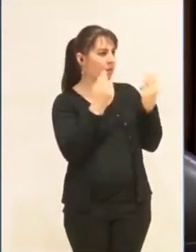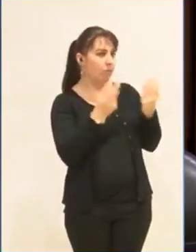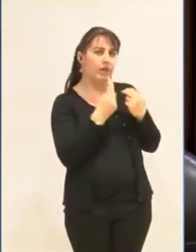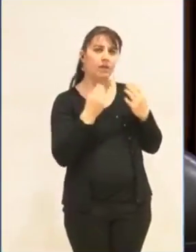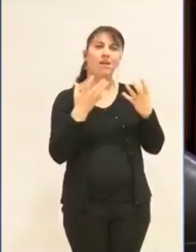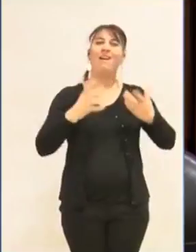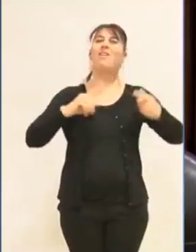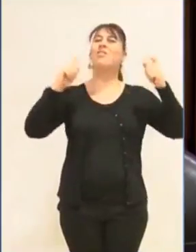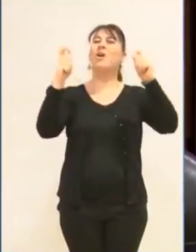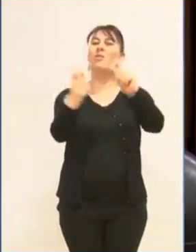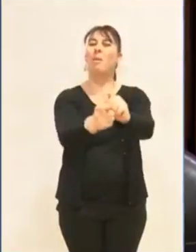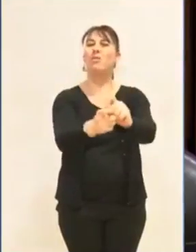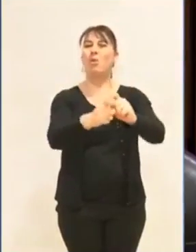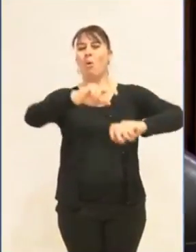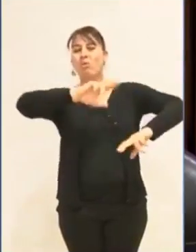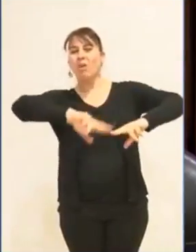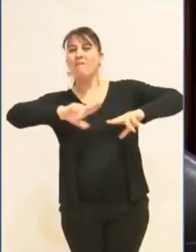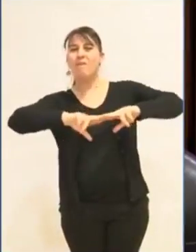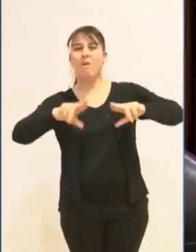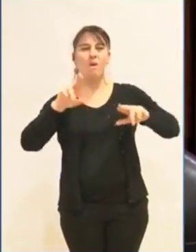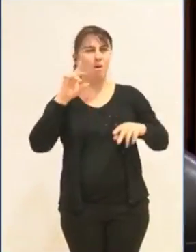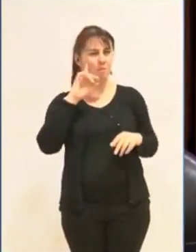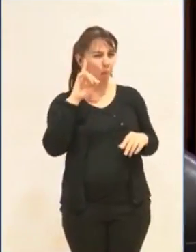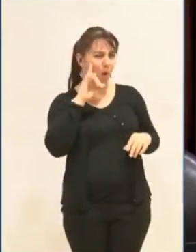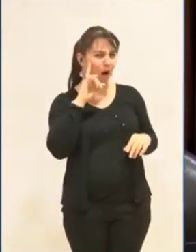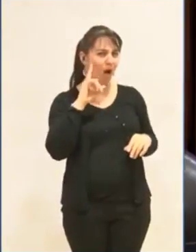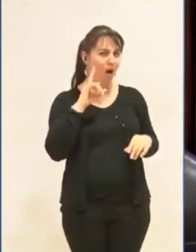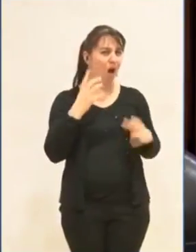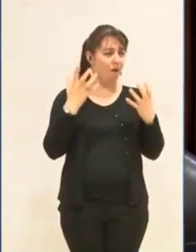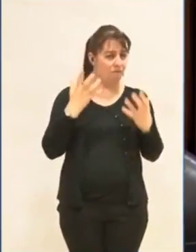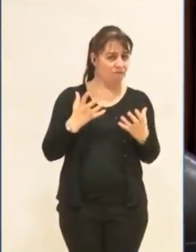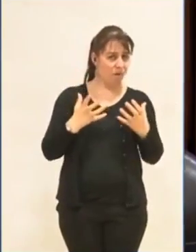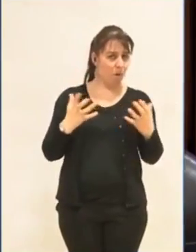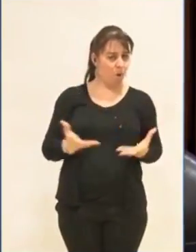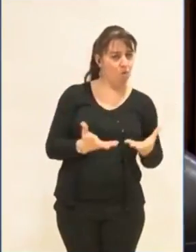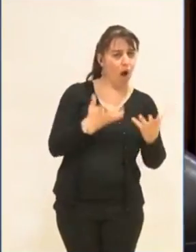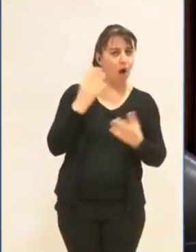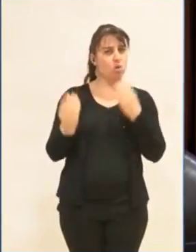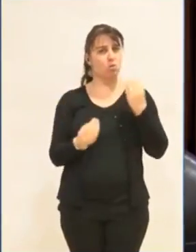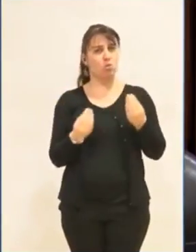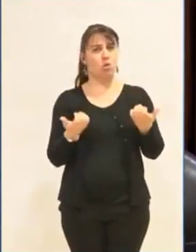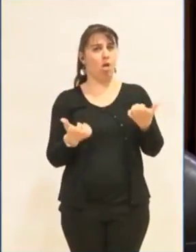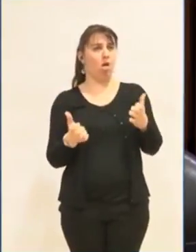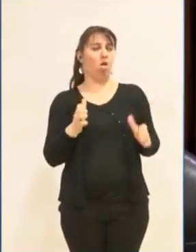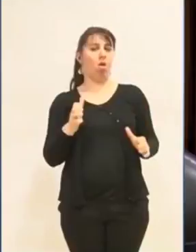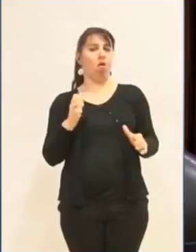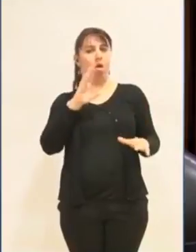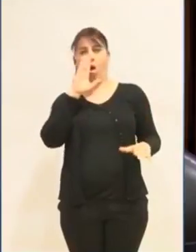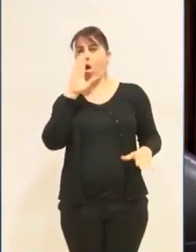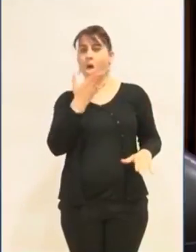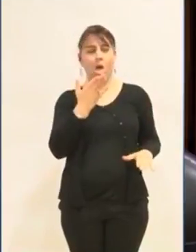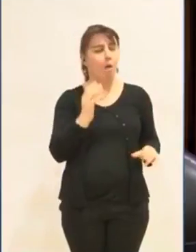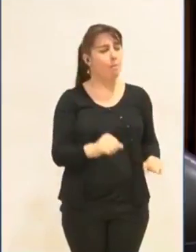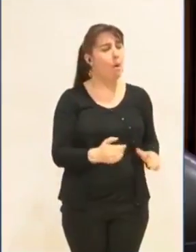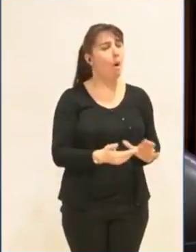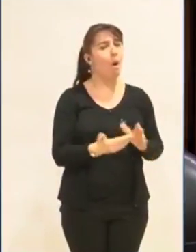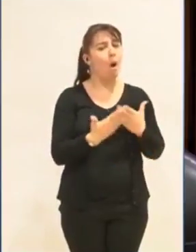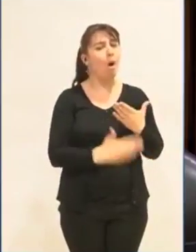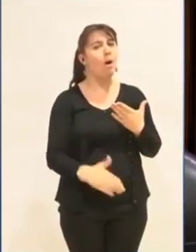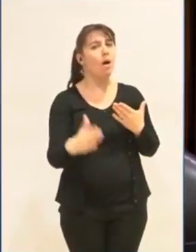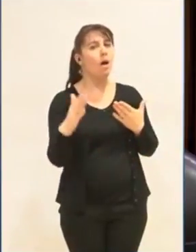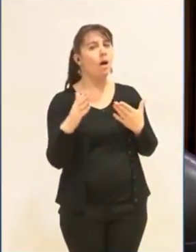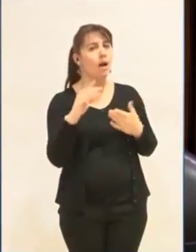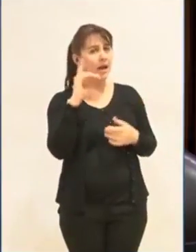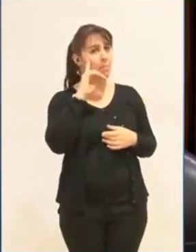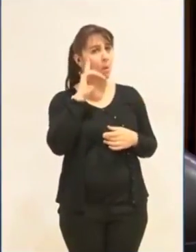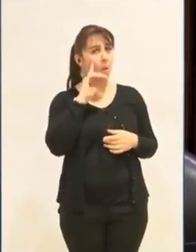de ces transformations-là? Pourquoi vous les portez ou pas? Et pourquoi éventuellement vous pouvez changer d'avis? Et pourquoi vous